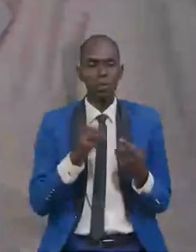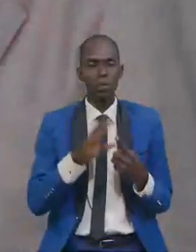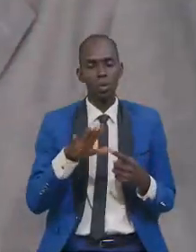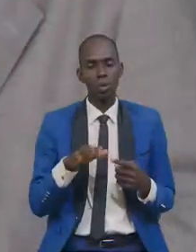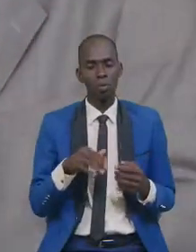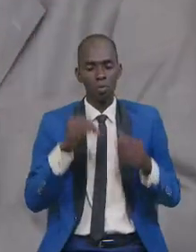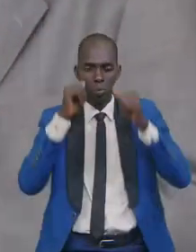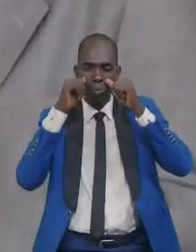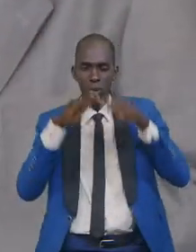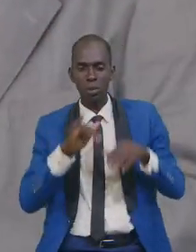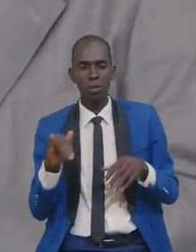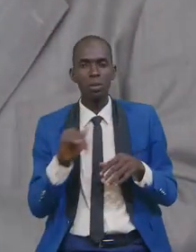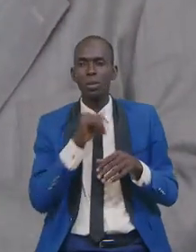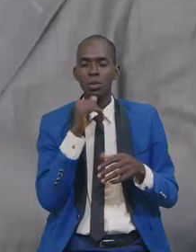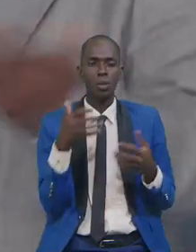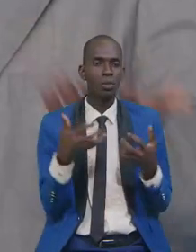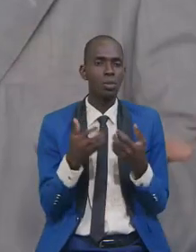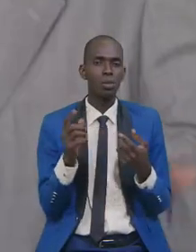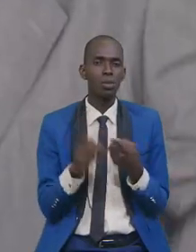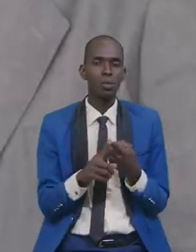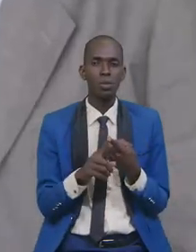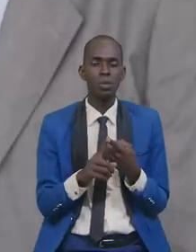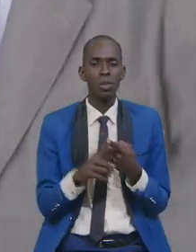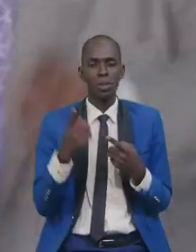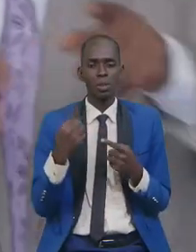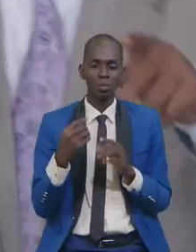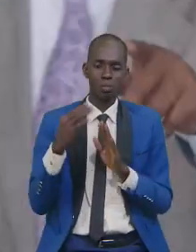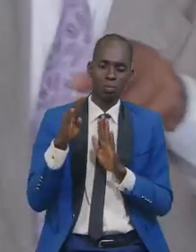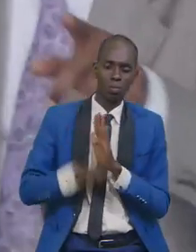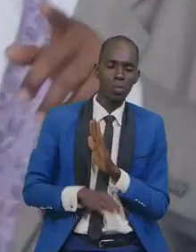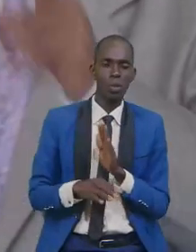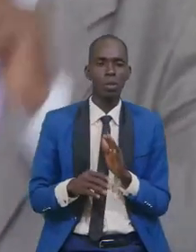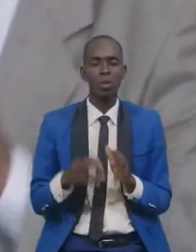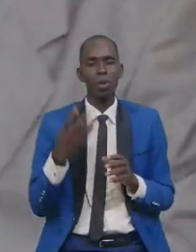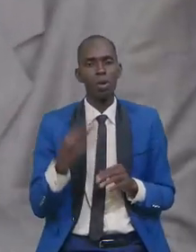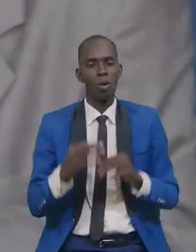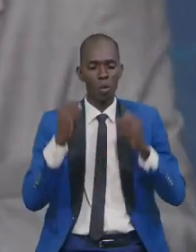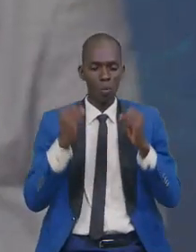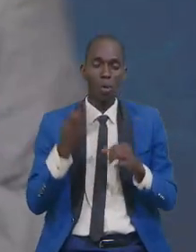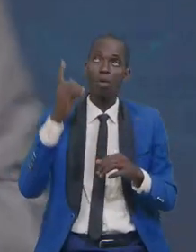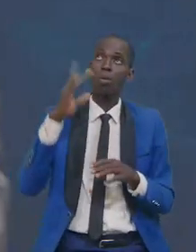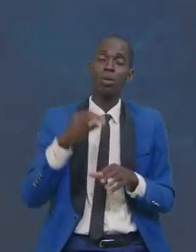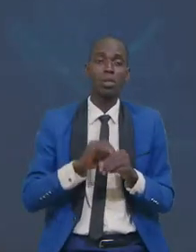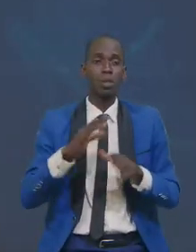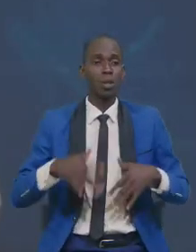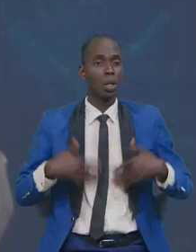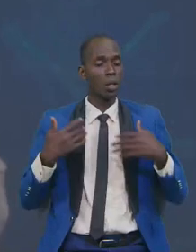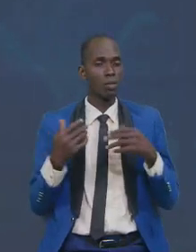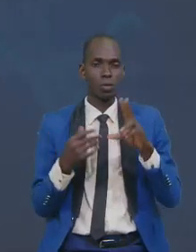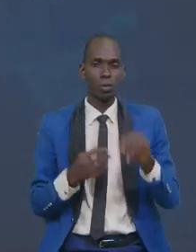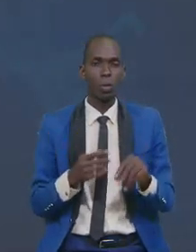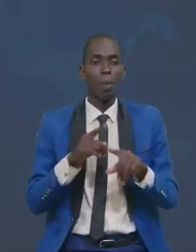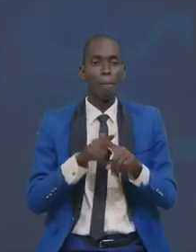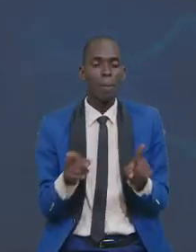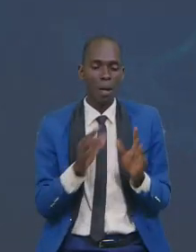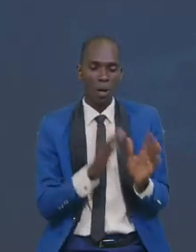ta fatigue, pas selon ta dépréciation, mais c'est selon sa